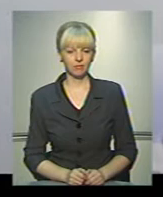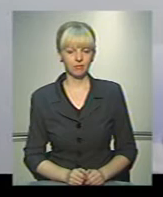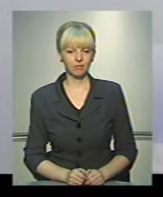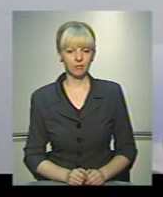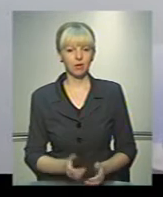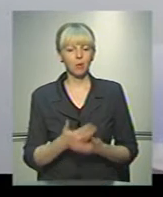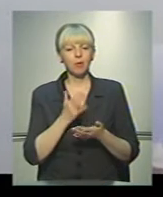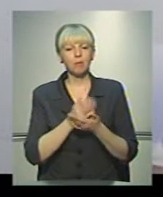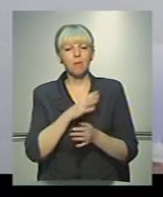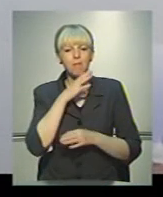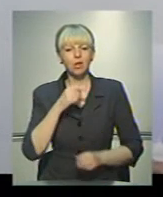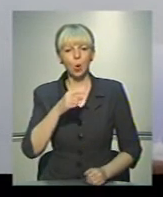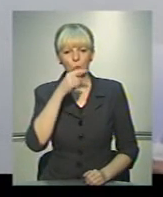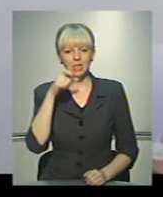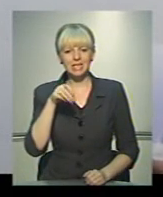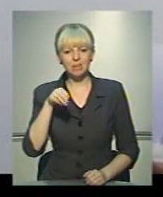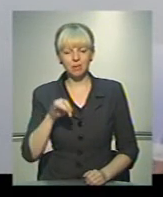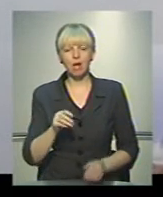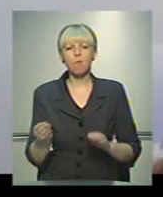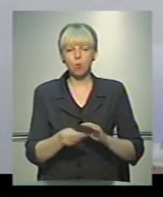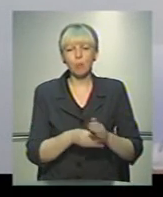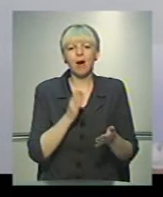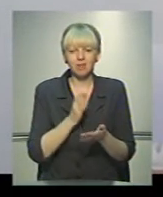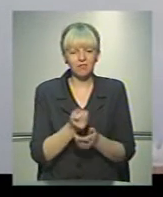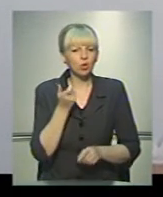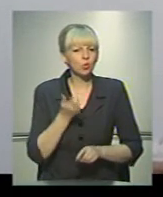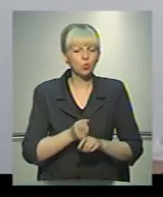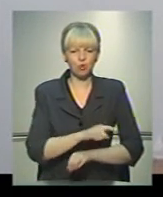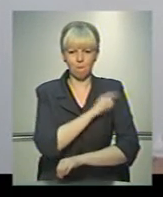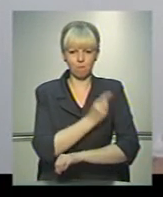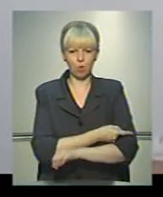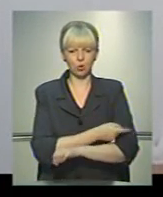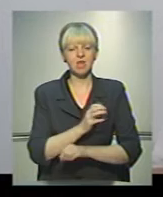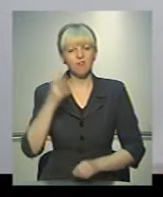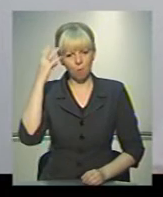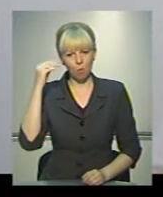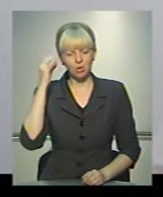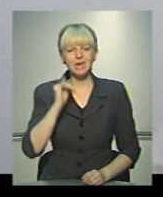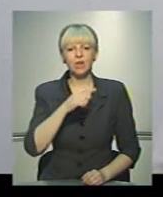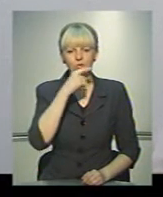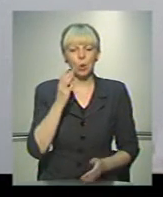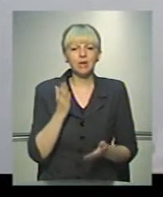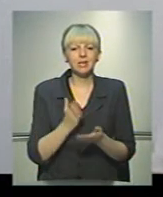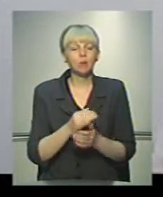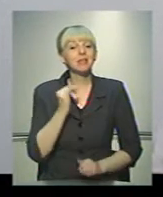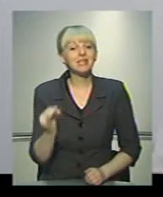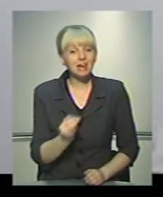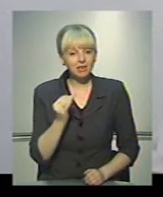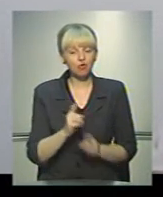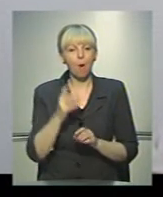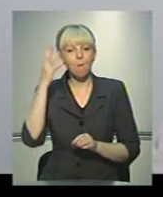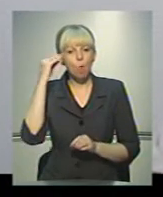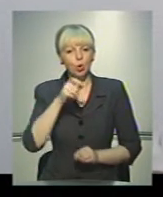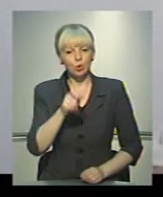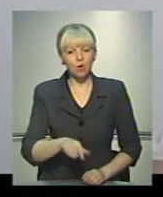Ми маємо чимало російських ЗМІ. Пропаганда є і вона дуже потужна і в Молдові. І в Росії є зацікавлені, щоб